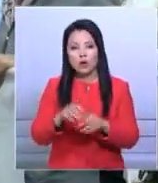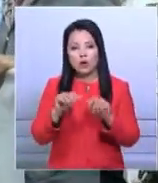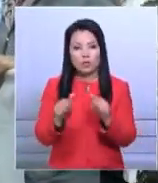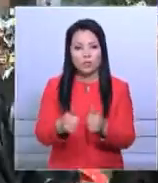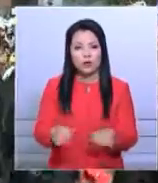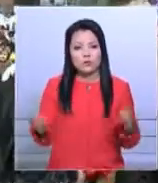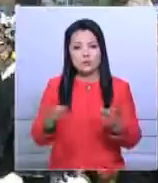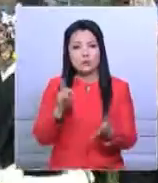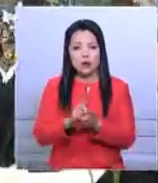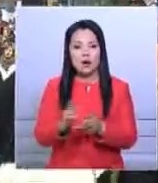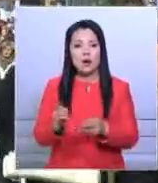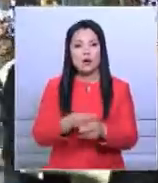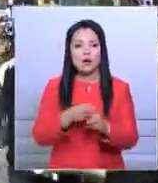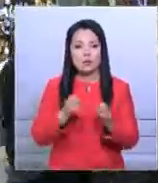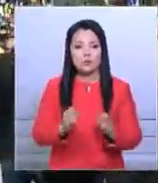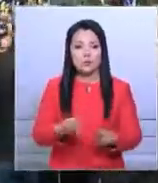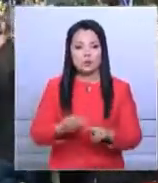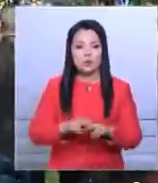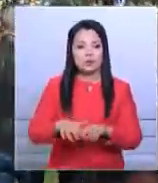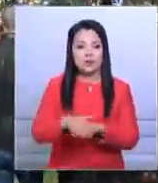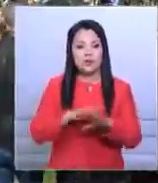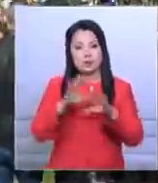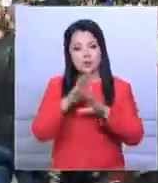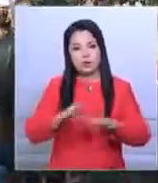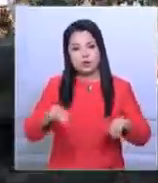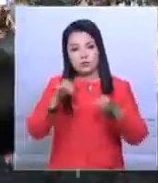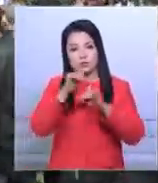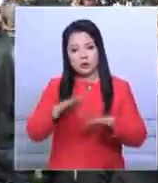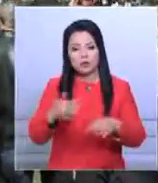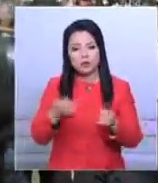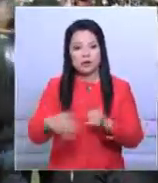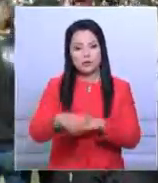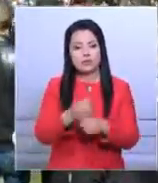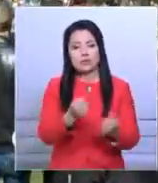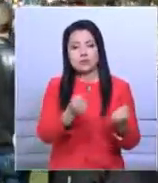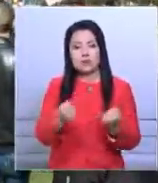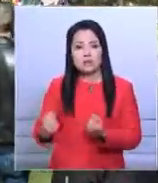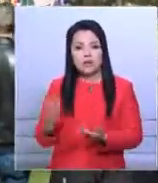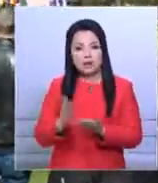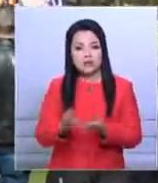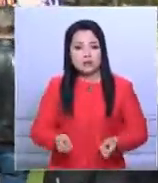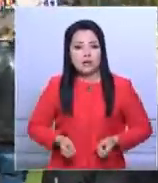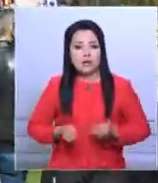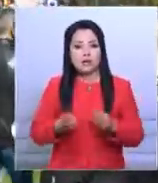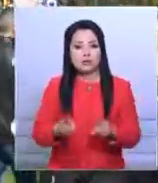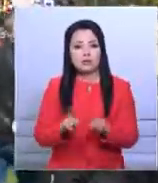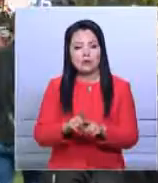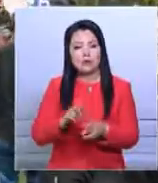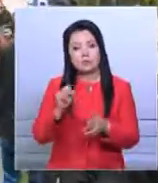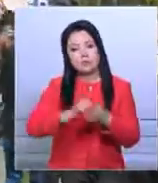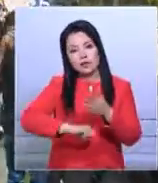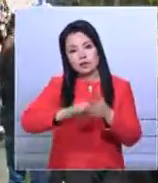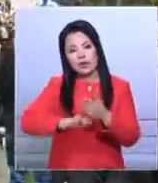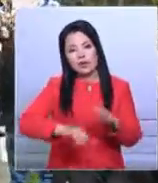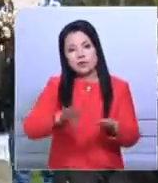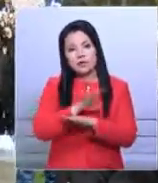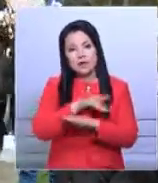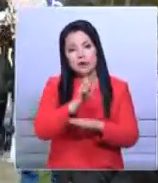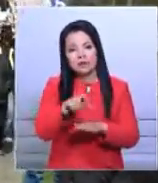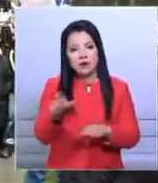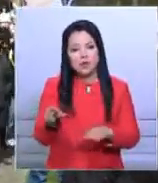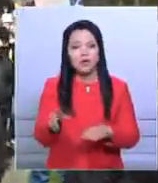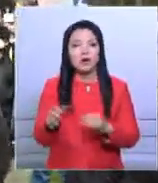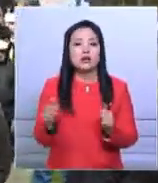Алайда елде қауіп сейілмегендіктен билік оны кейінге шегерген болатын. Енді міне лаңкестік әрекеттер кезінде қаза болғандардың жақындары және